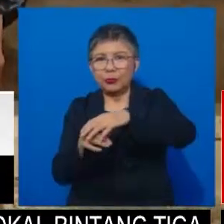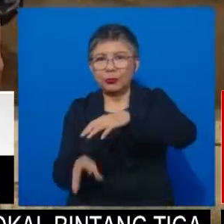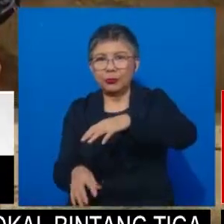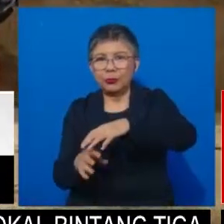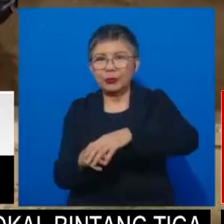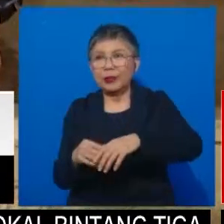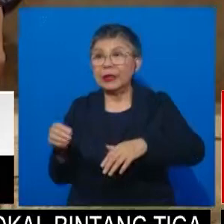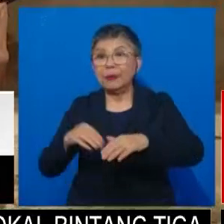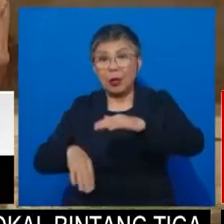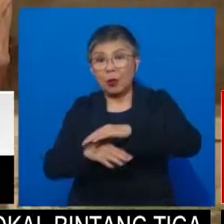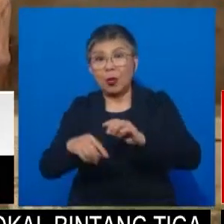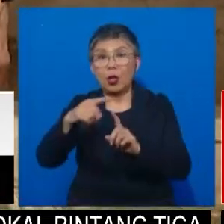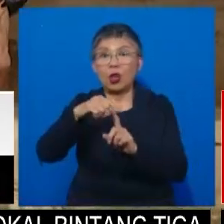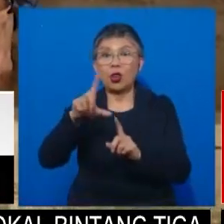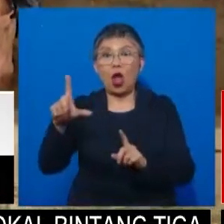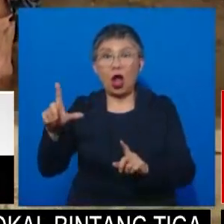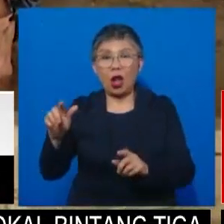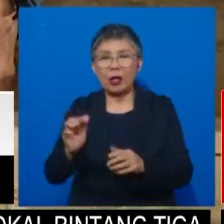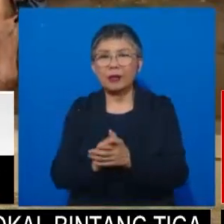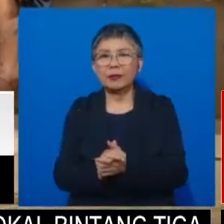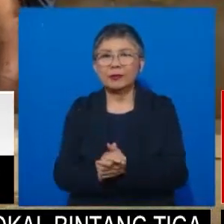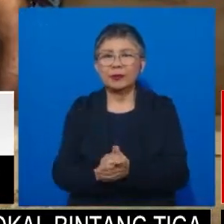bawah kolong jembatan Tol Sediatmo Muara Kapuk.